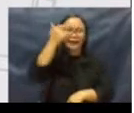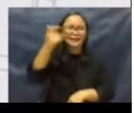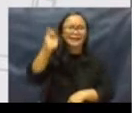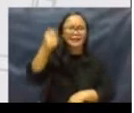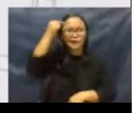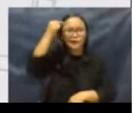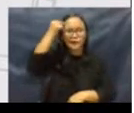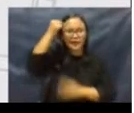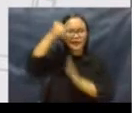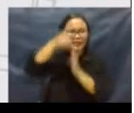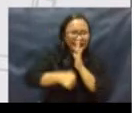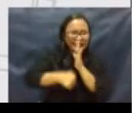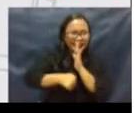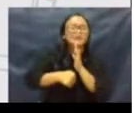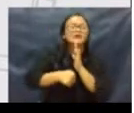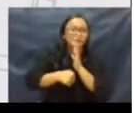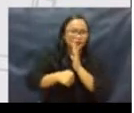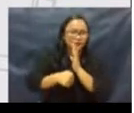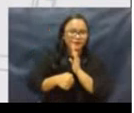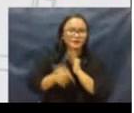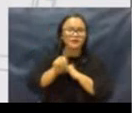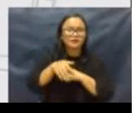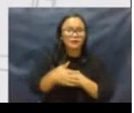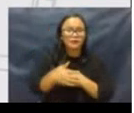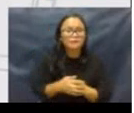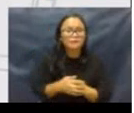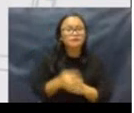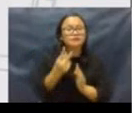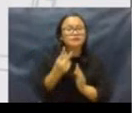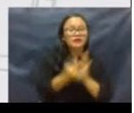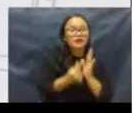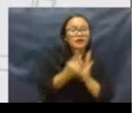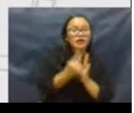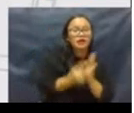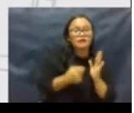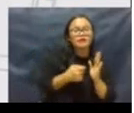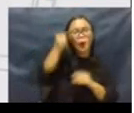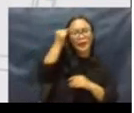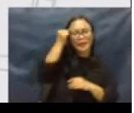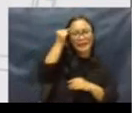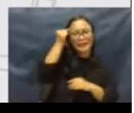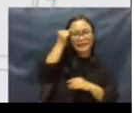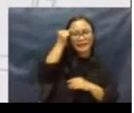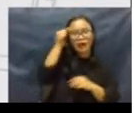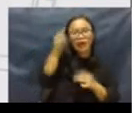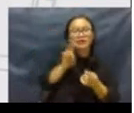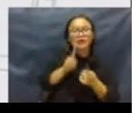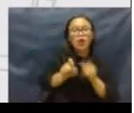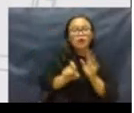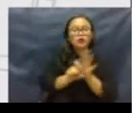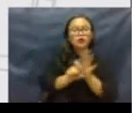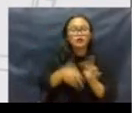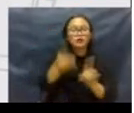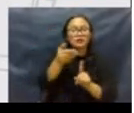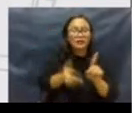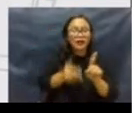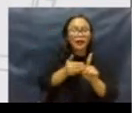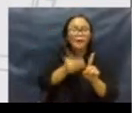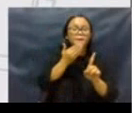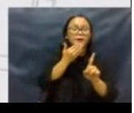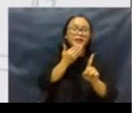ke prinsip kognitif ekonomi, seseorang yang terbiasa berpikir